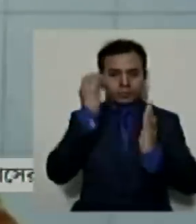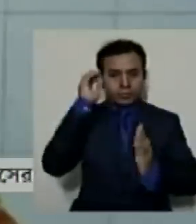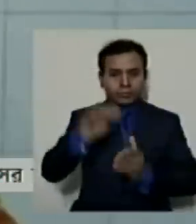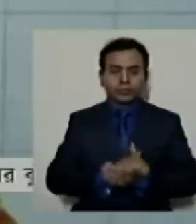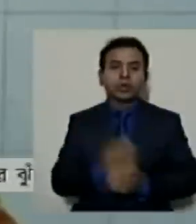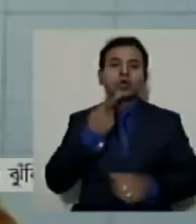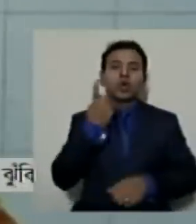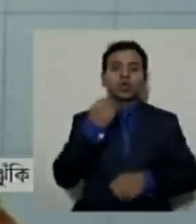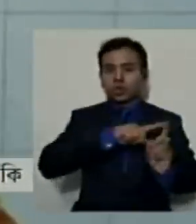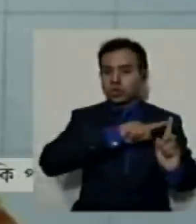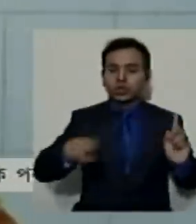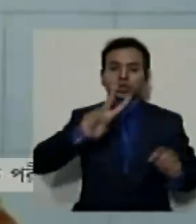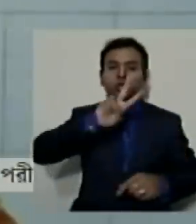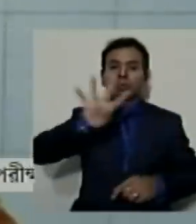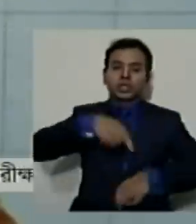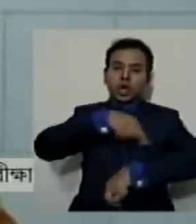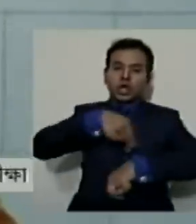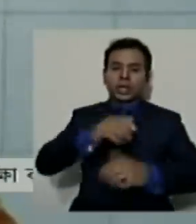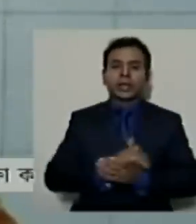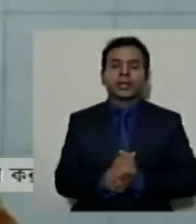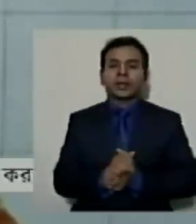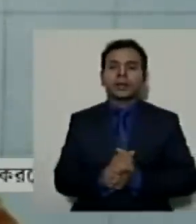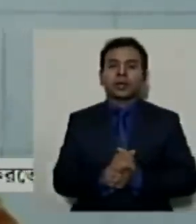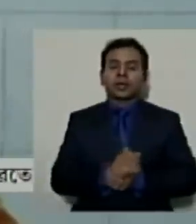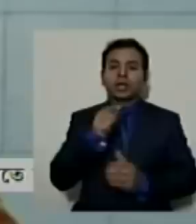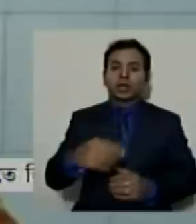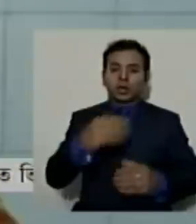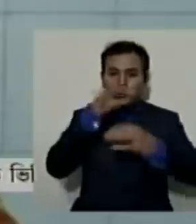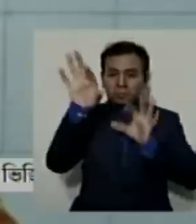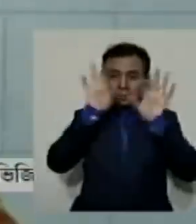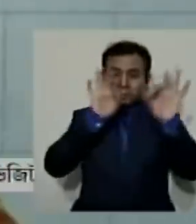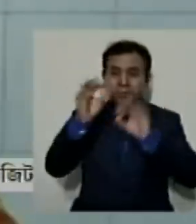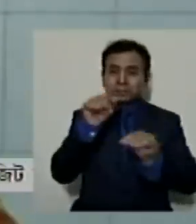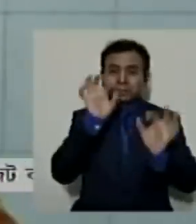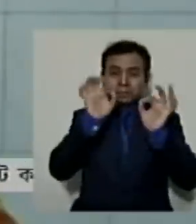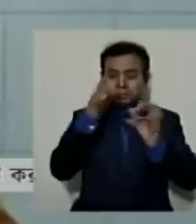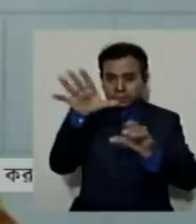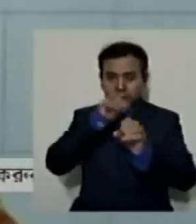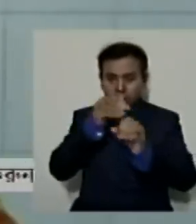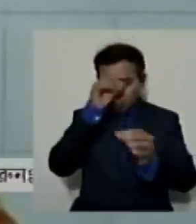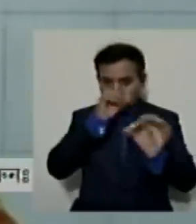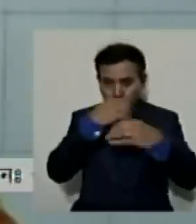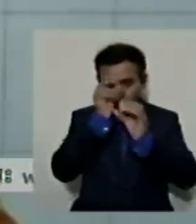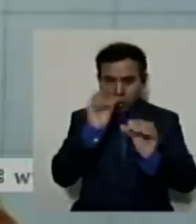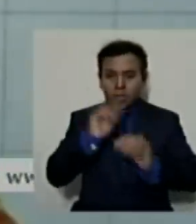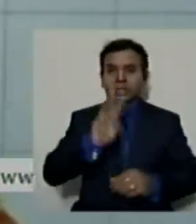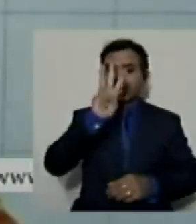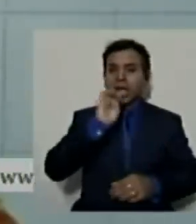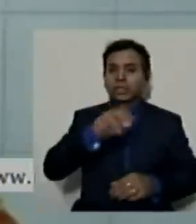পরীক্ষা হয়েছে 3686টি এবং 24 ঘন্টায় শনাক্ত হয়েছে 503